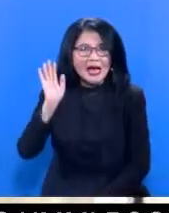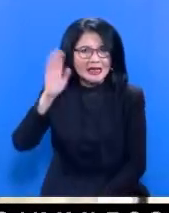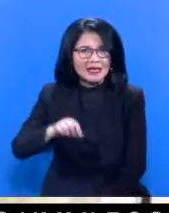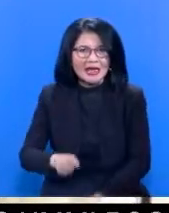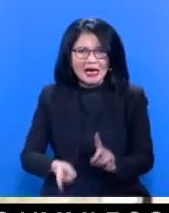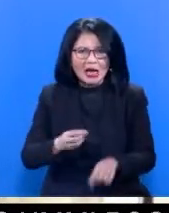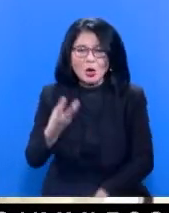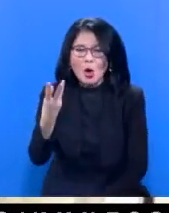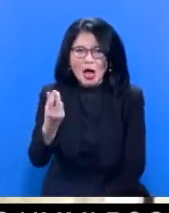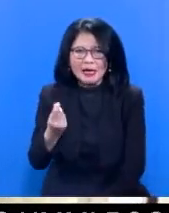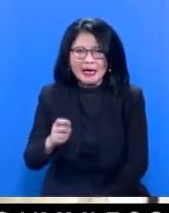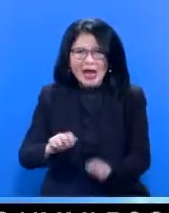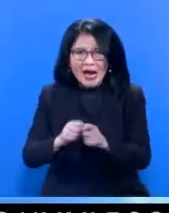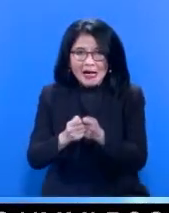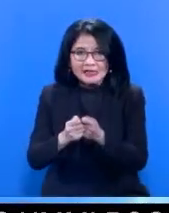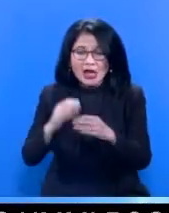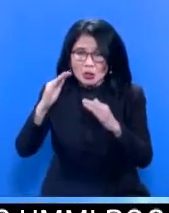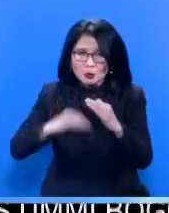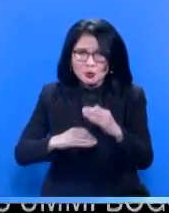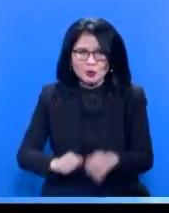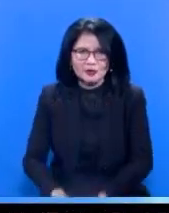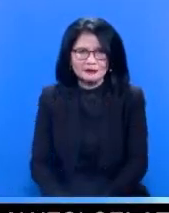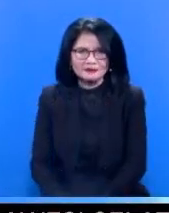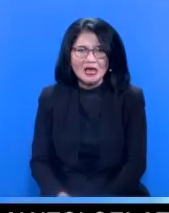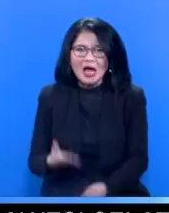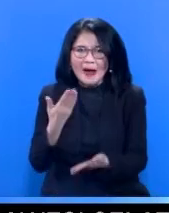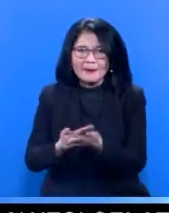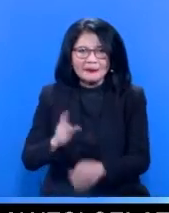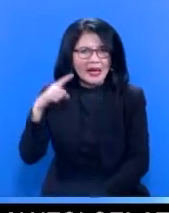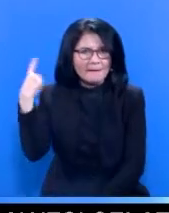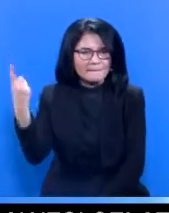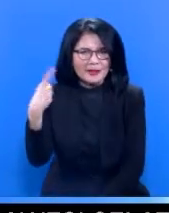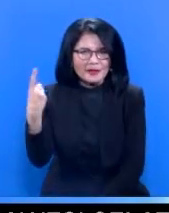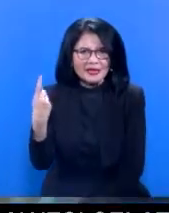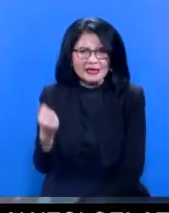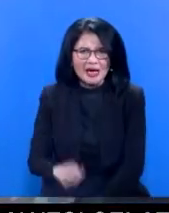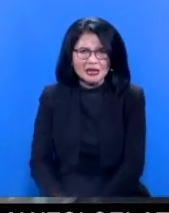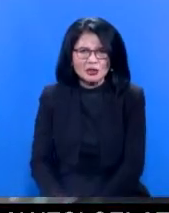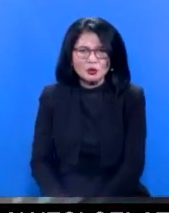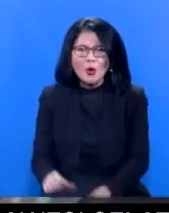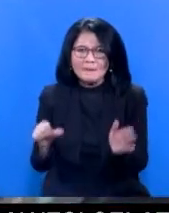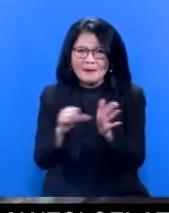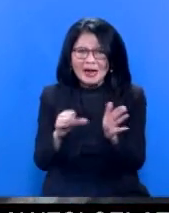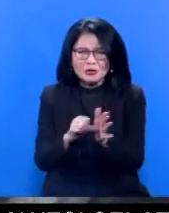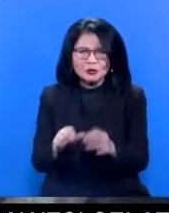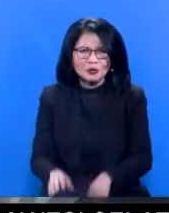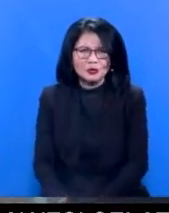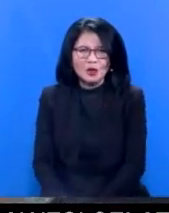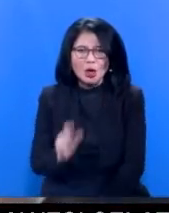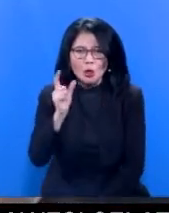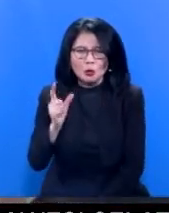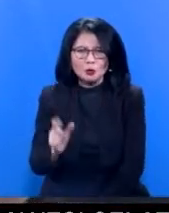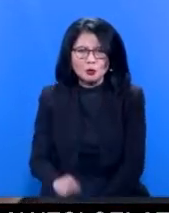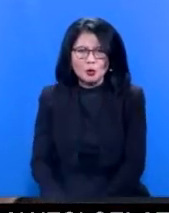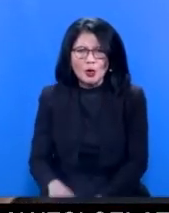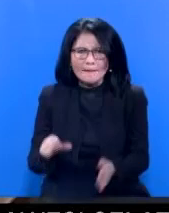jika harga kedelai turun. Produsen tahu tempe juga meminta pemerintah menginterferensi harga kedelai impor untuk menutup biaya